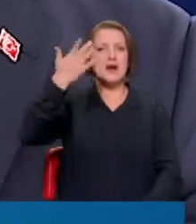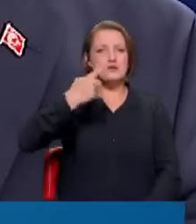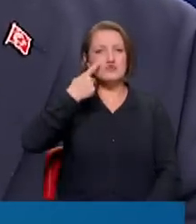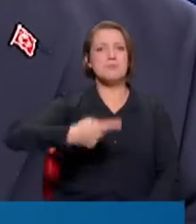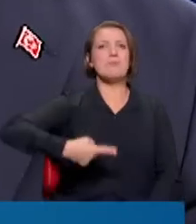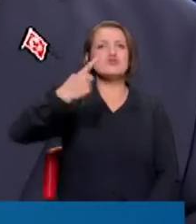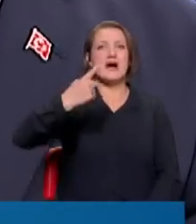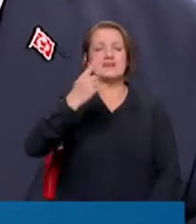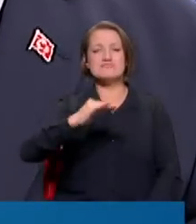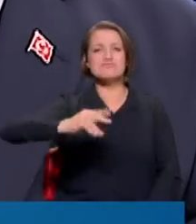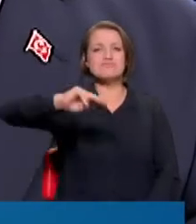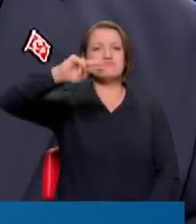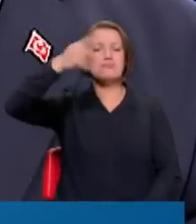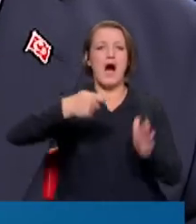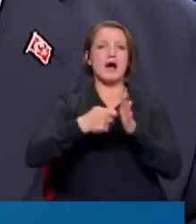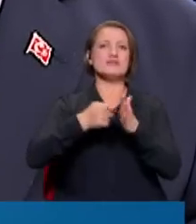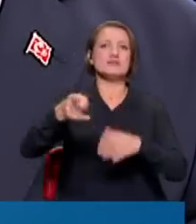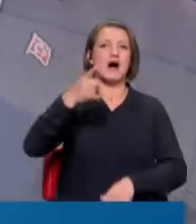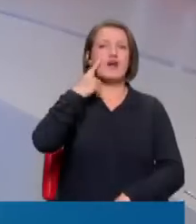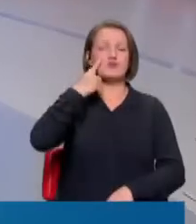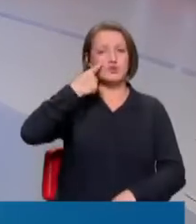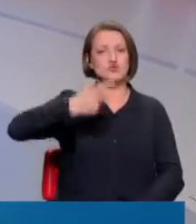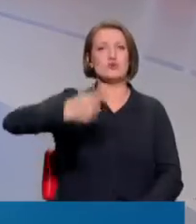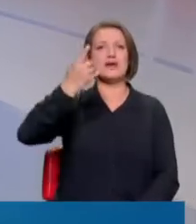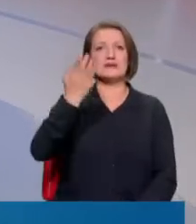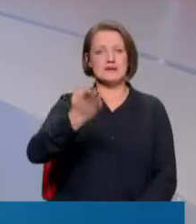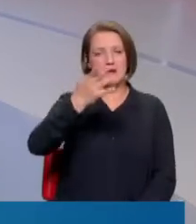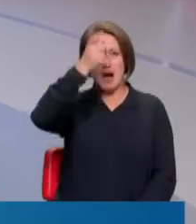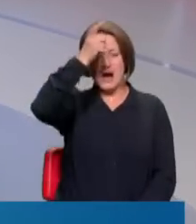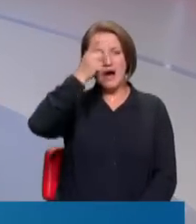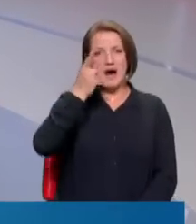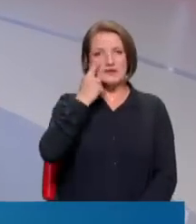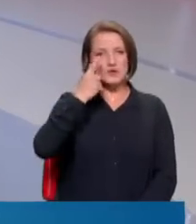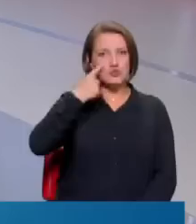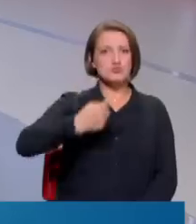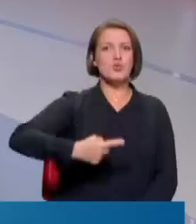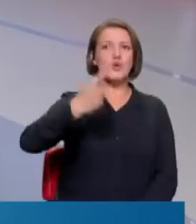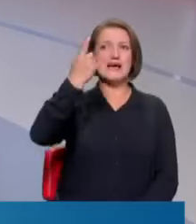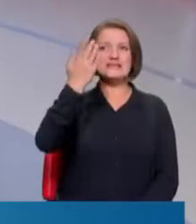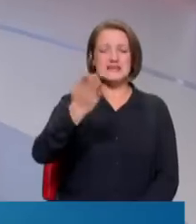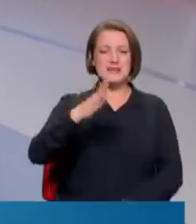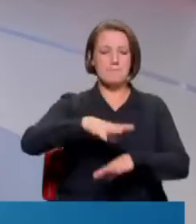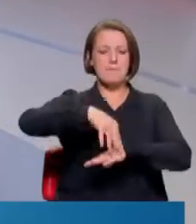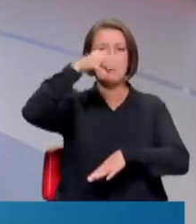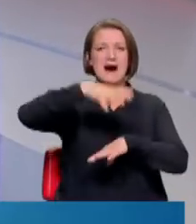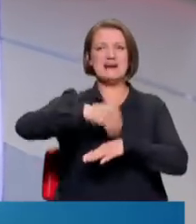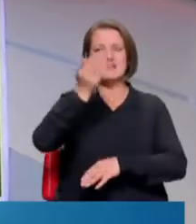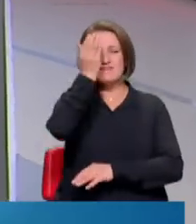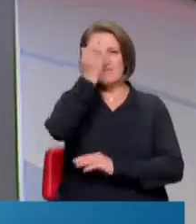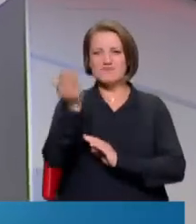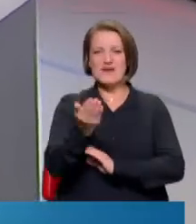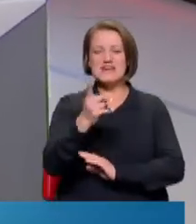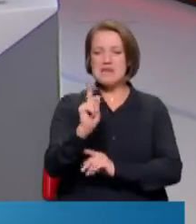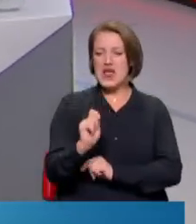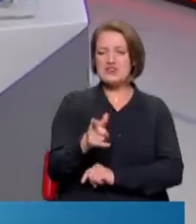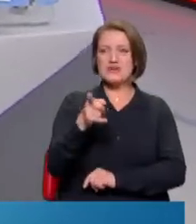cumhurbaşkanlığa çıkaran rejimin adıdır Atatürk'ün cumhuriyeti Atatürk'ün cumhuriyeti Mardin'in yoksul bir Savur